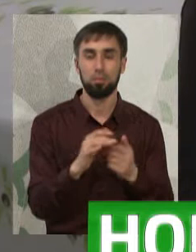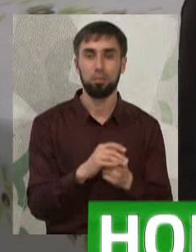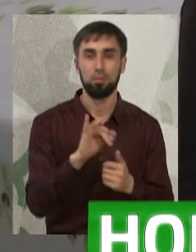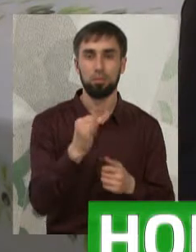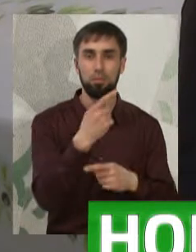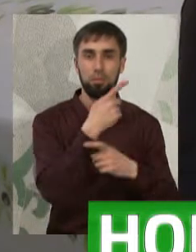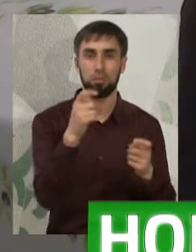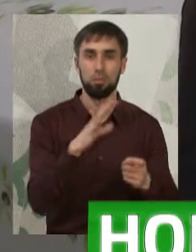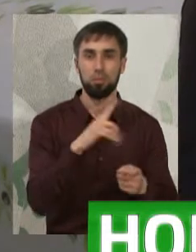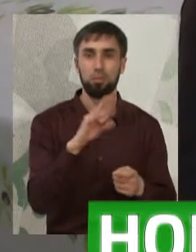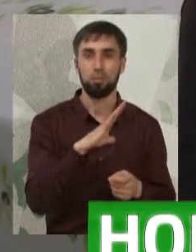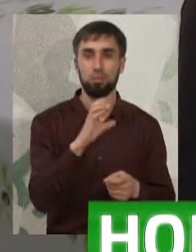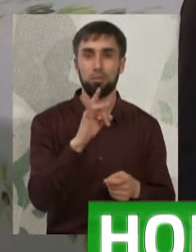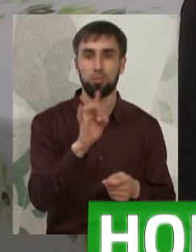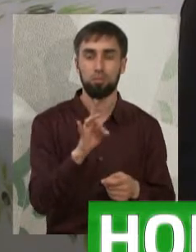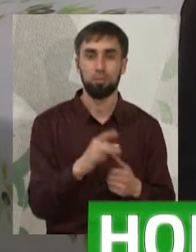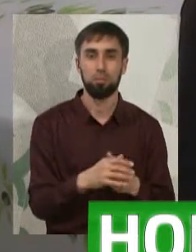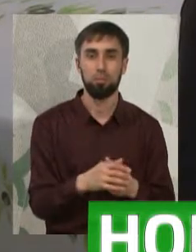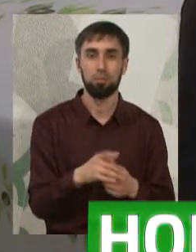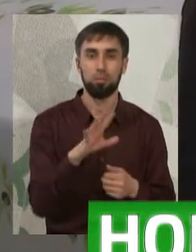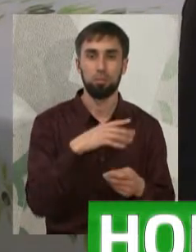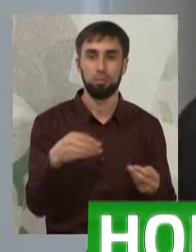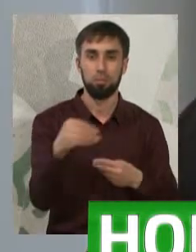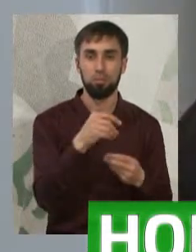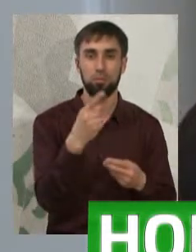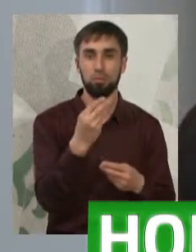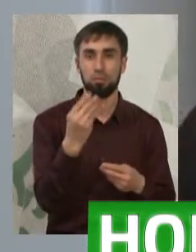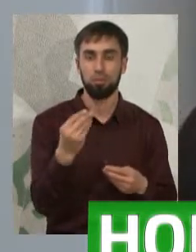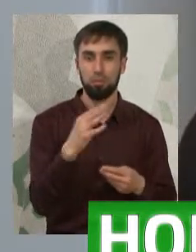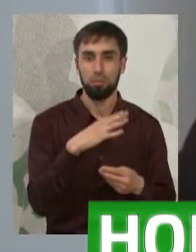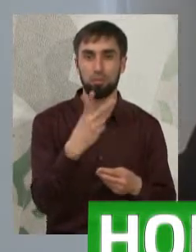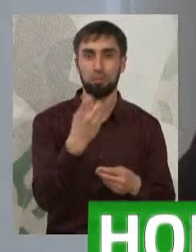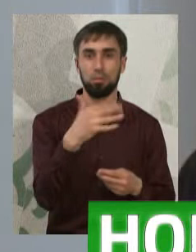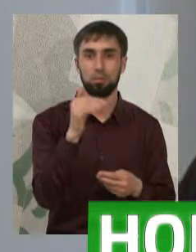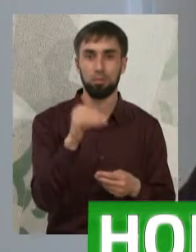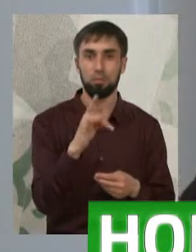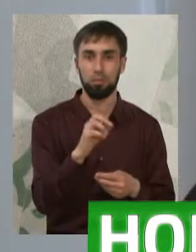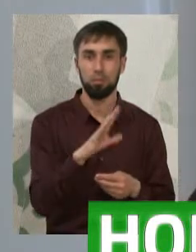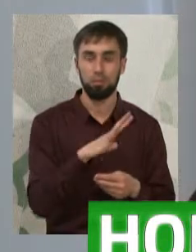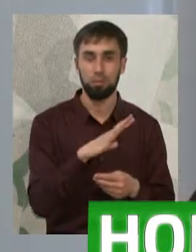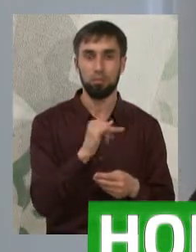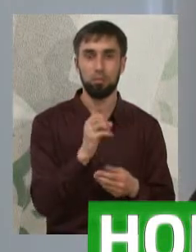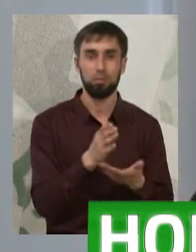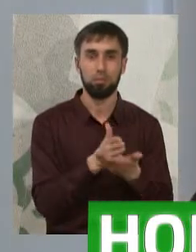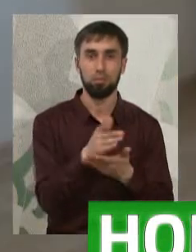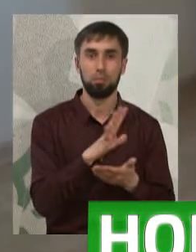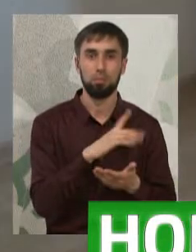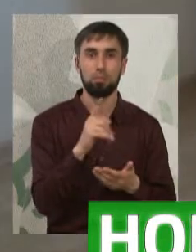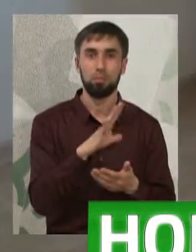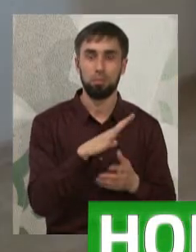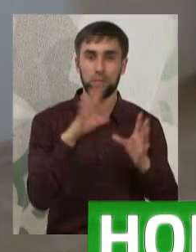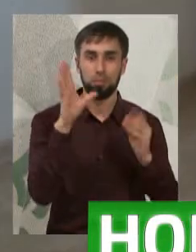объявили сбор. Необходимую сумму собрали всего за несколько дней. 250 тысяч рублей были направлены на подведение